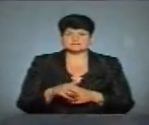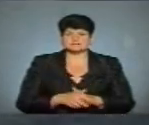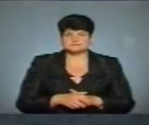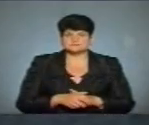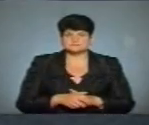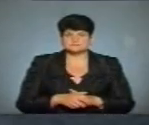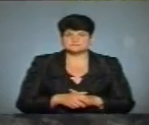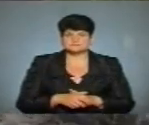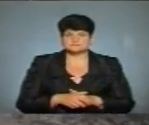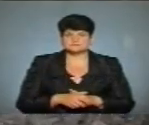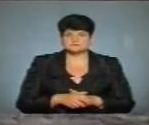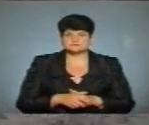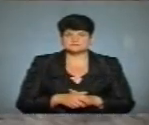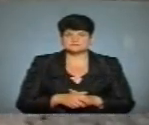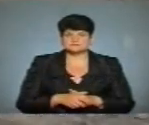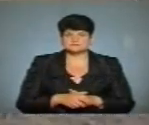полишалися.